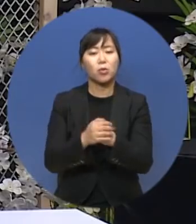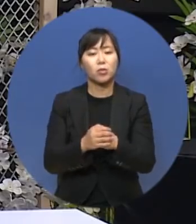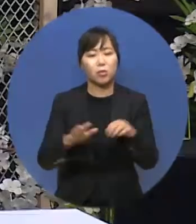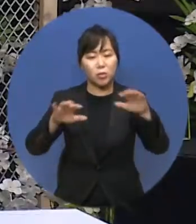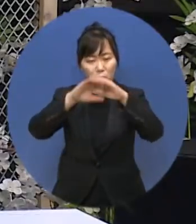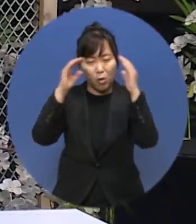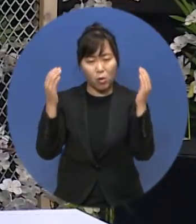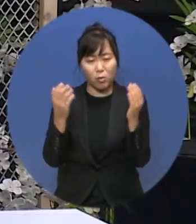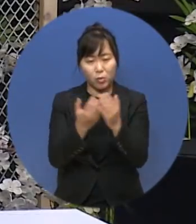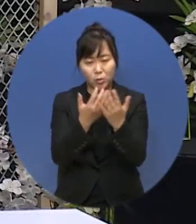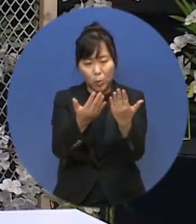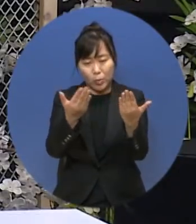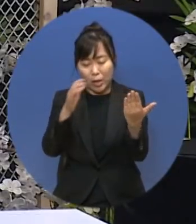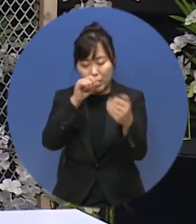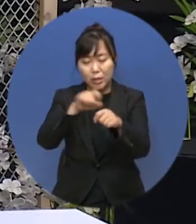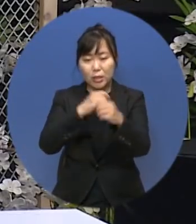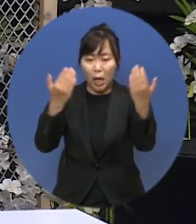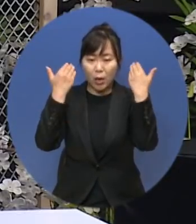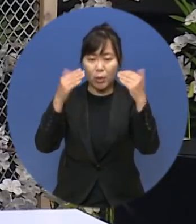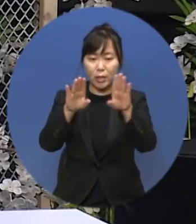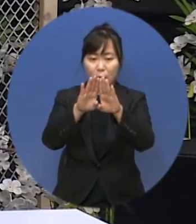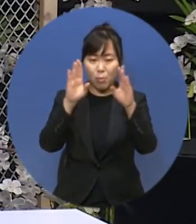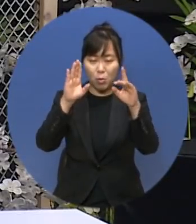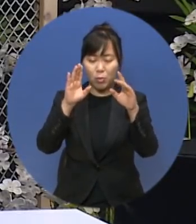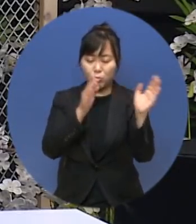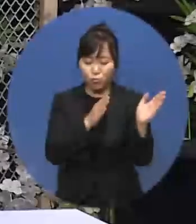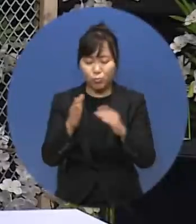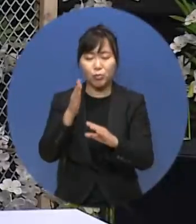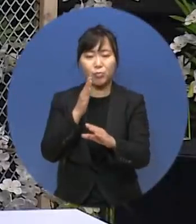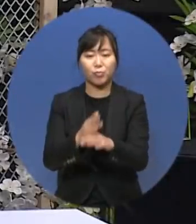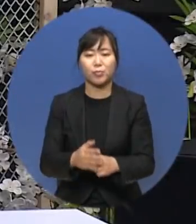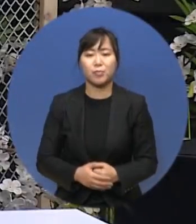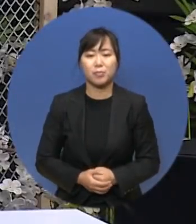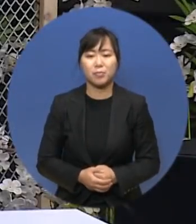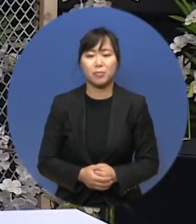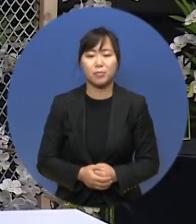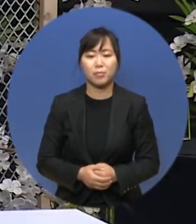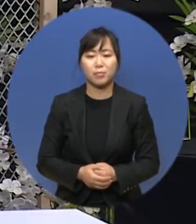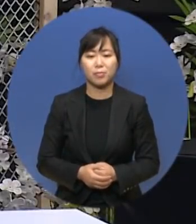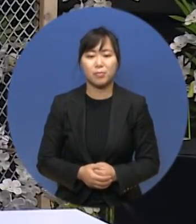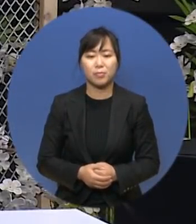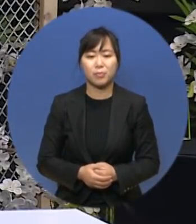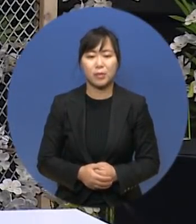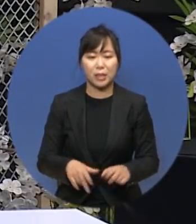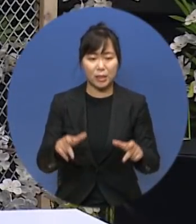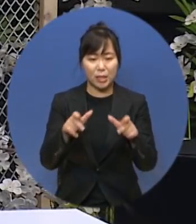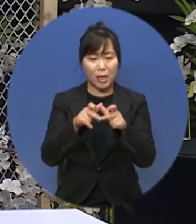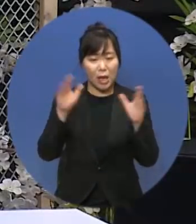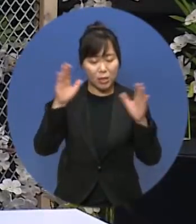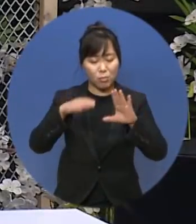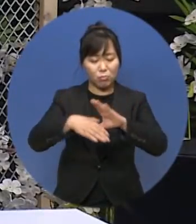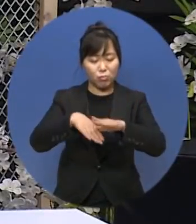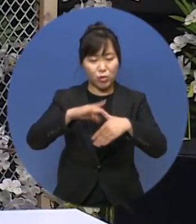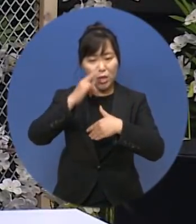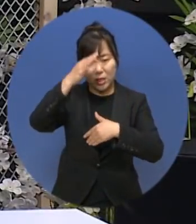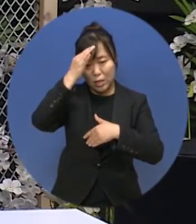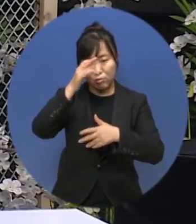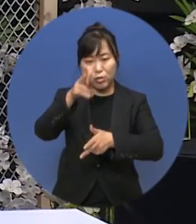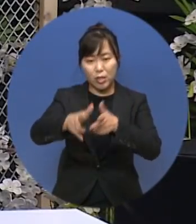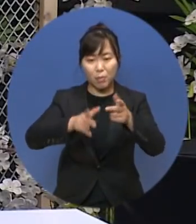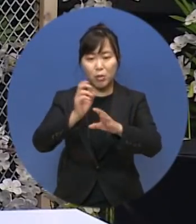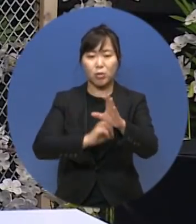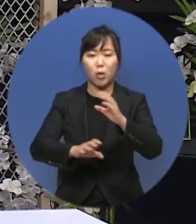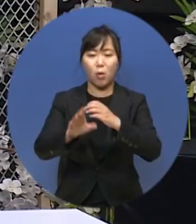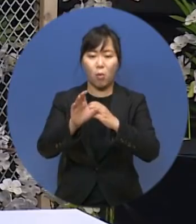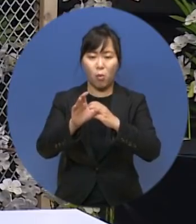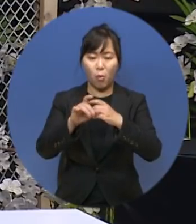전시장을 구비한 특수학교의 개교를 야심차게 준비하고 있습니다. 장애학생의 문화예술 사업을